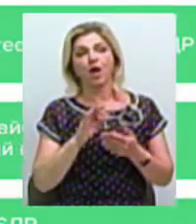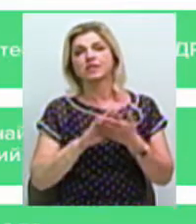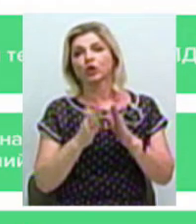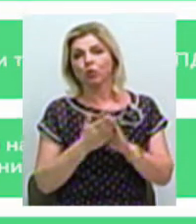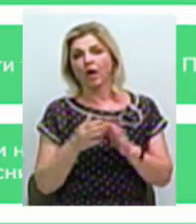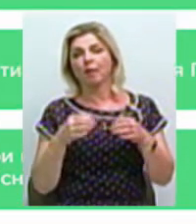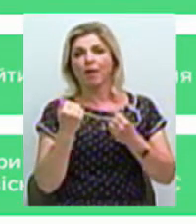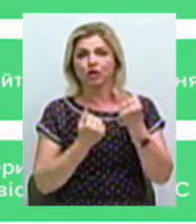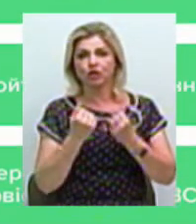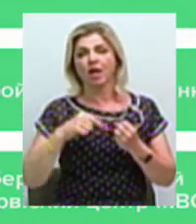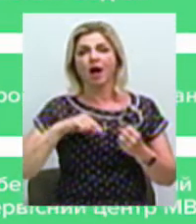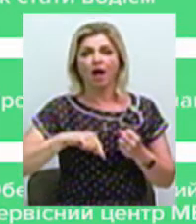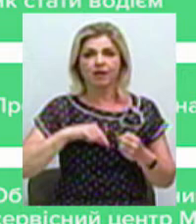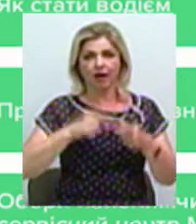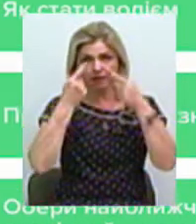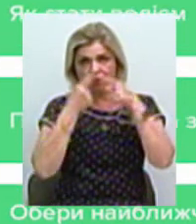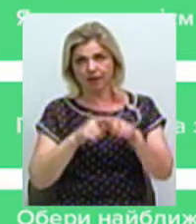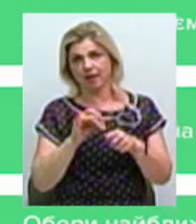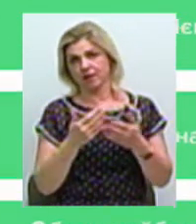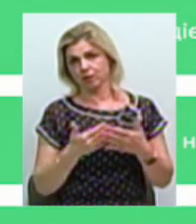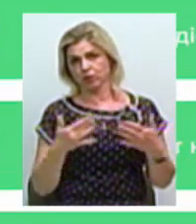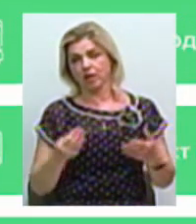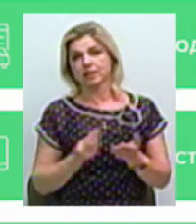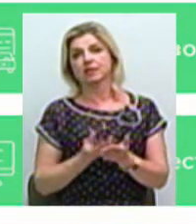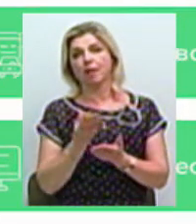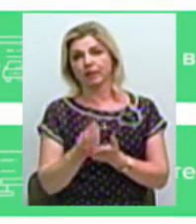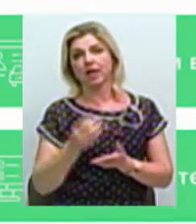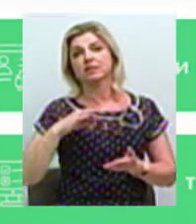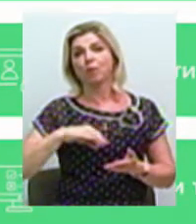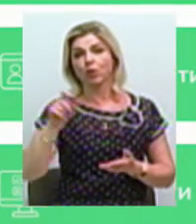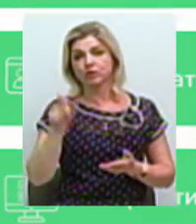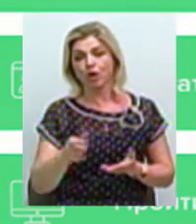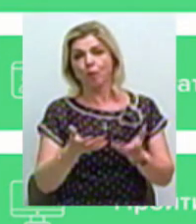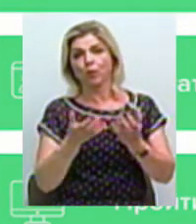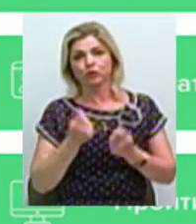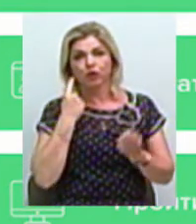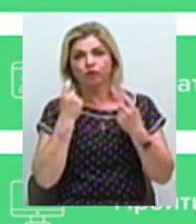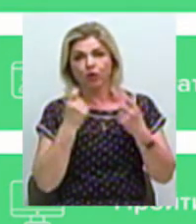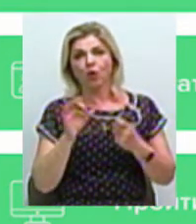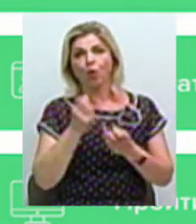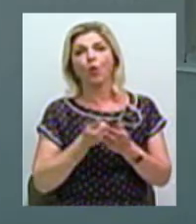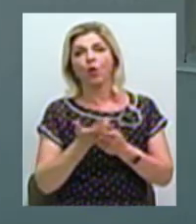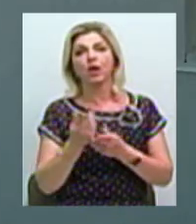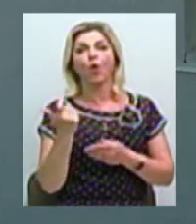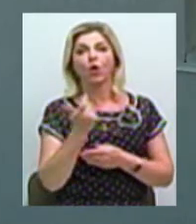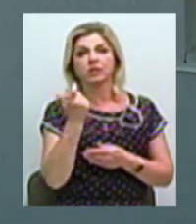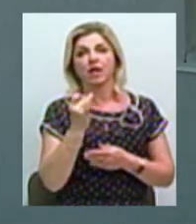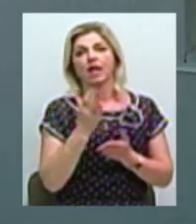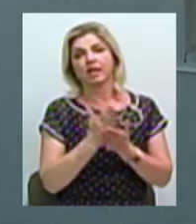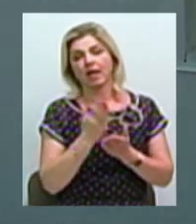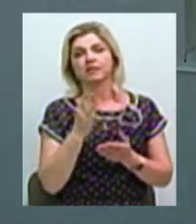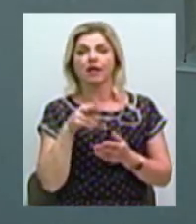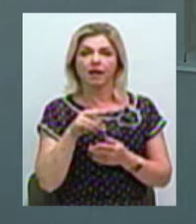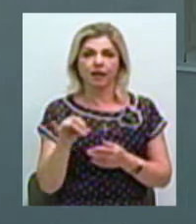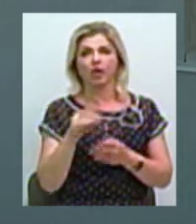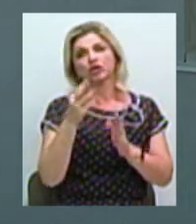технічні характеристики, призначення тощо. Заплативши, користувач отримує інформацію щодо кількості власників та наявності обтяжень на